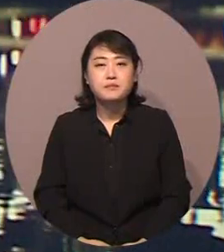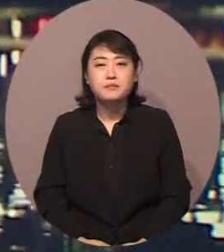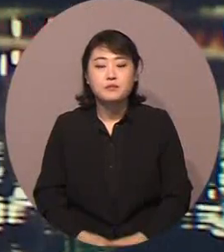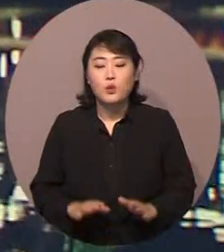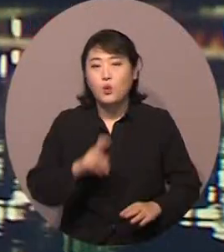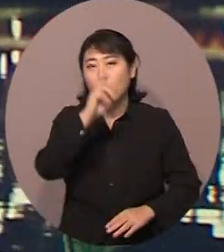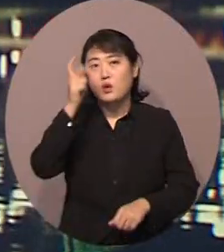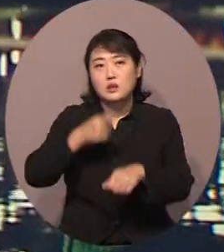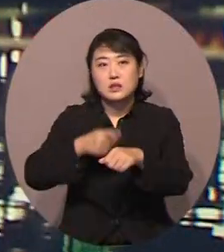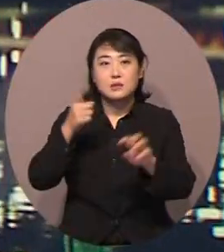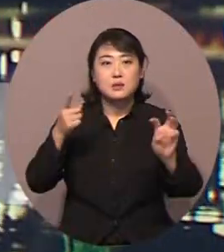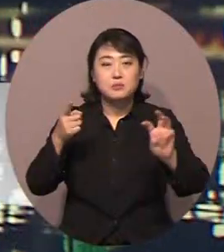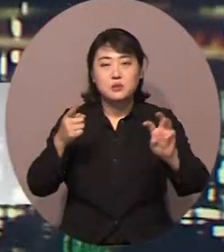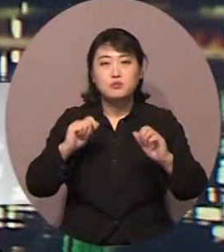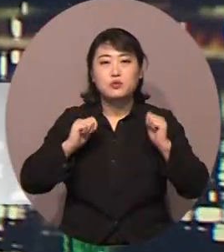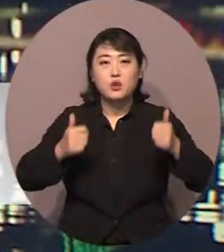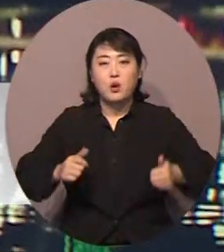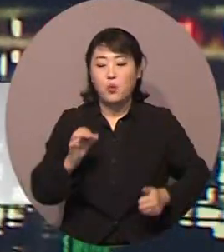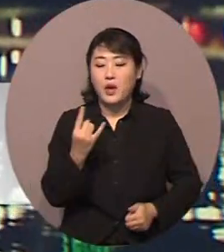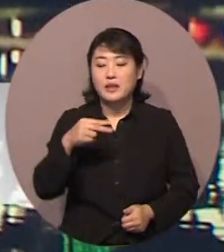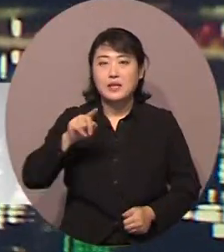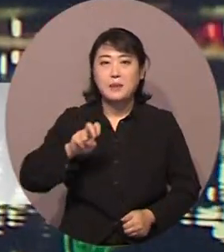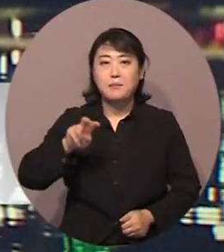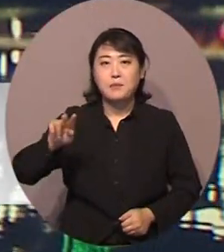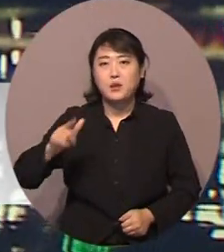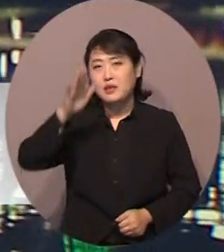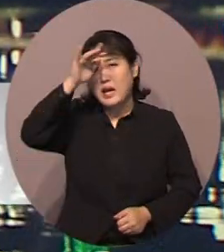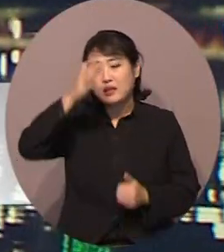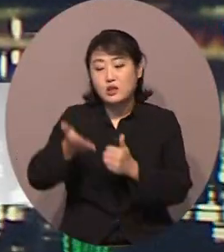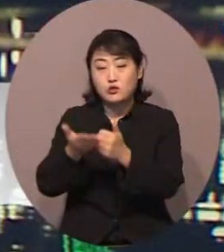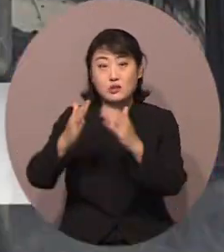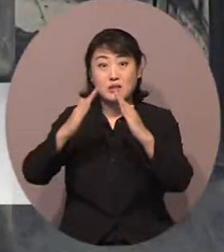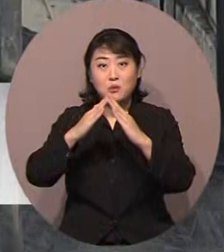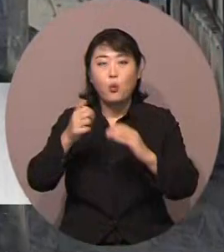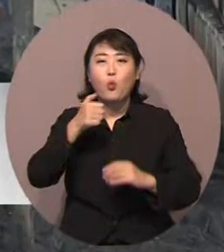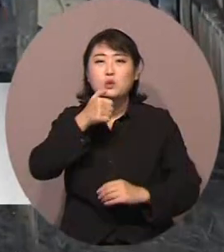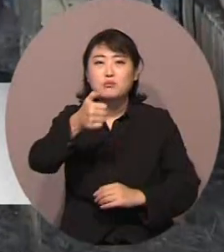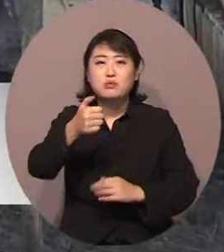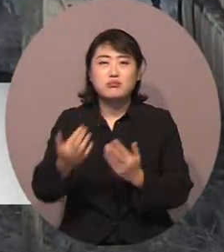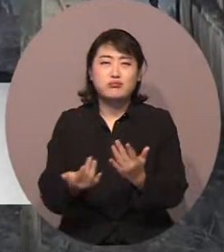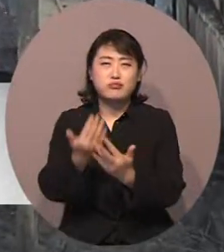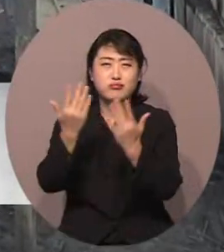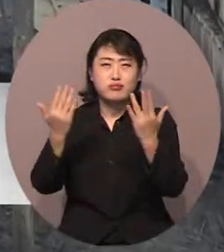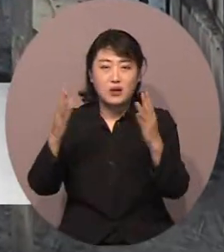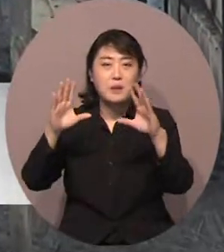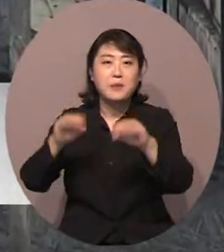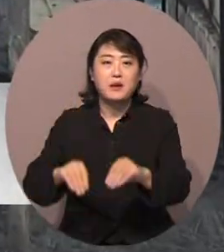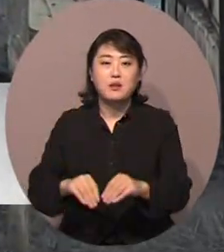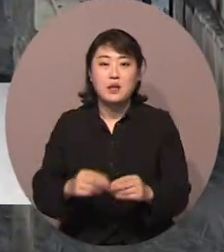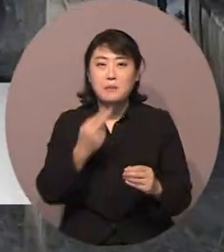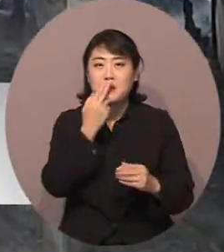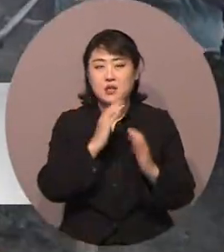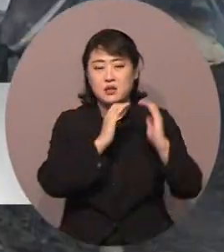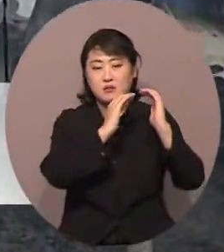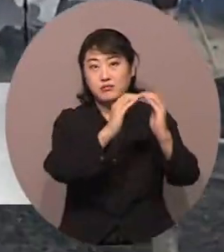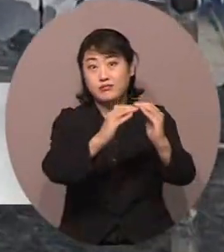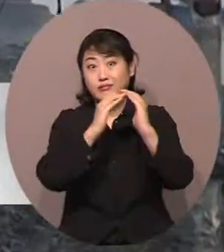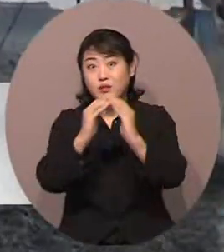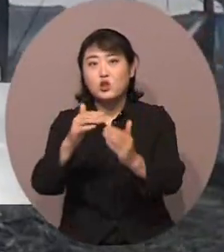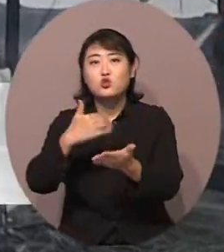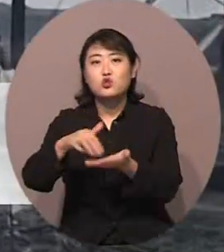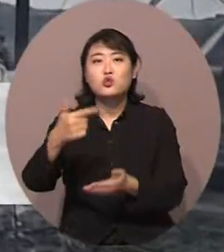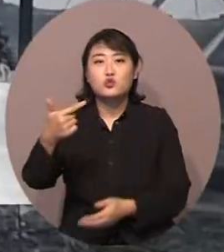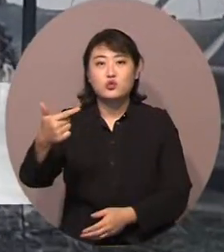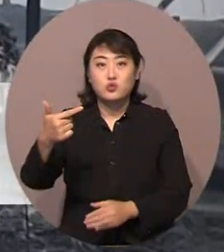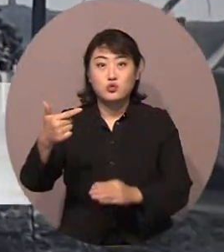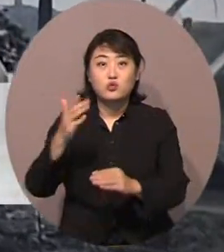오늘 오후 1시 반쯤 부여군 외산면에 있는 양계장에서 부리나 50분 만에 꺼졌습니다이 불로 비닐하우스 건물 여섯 개동